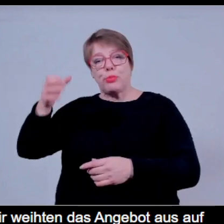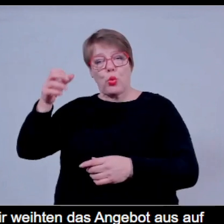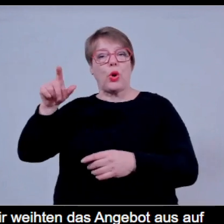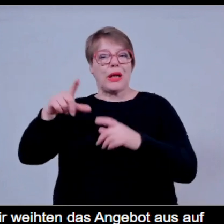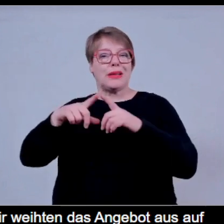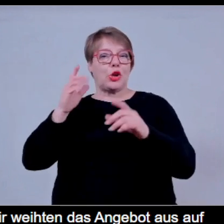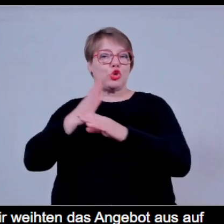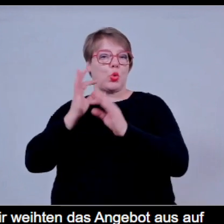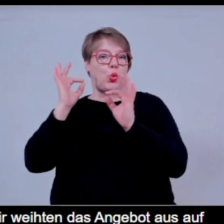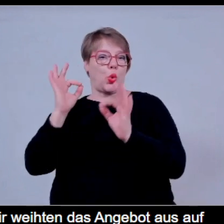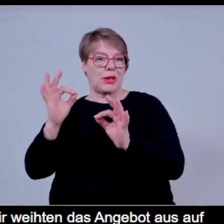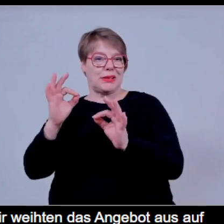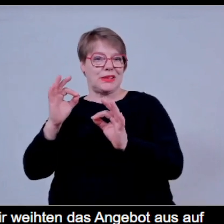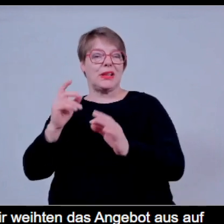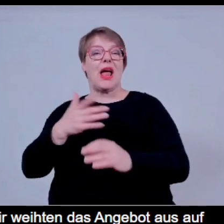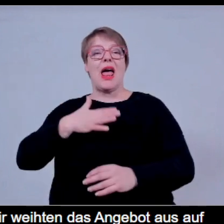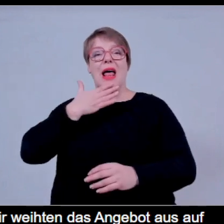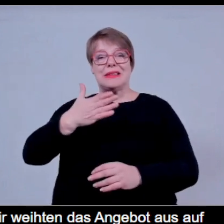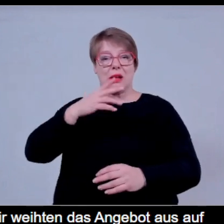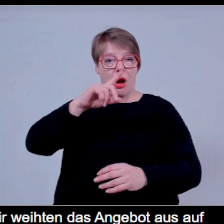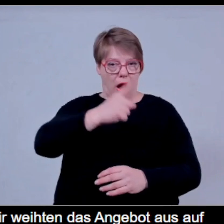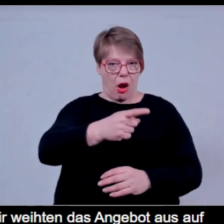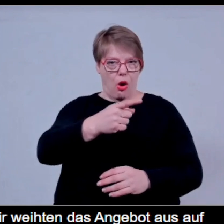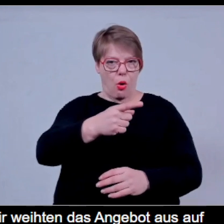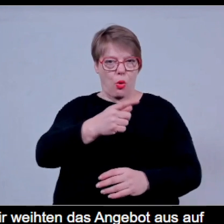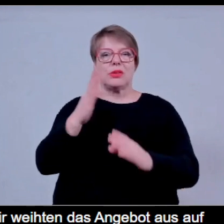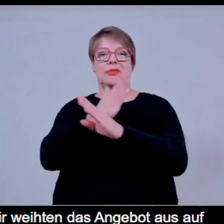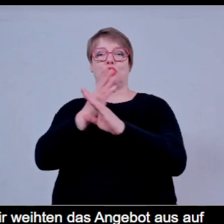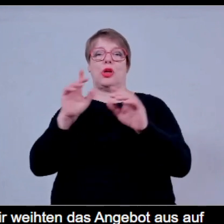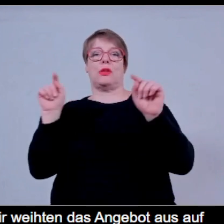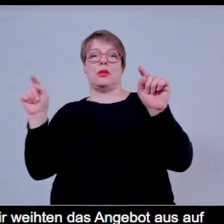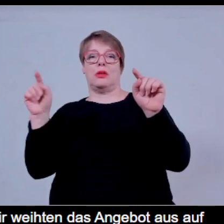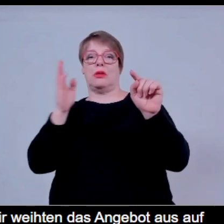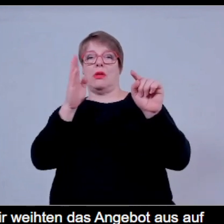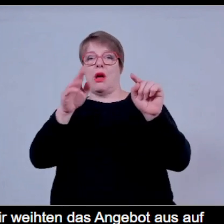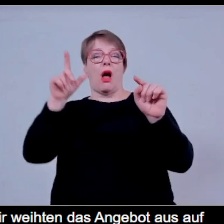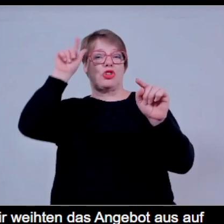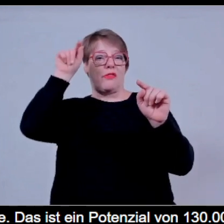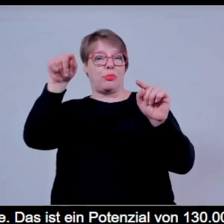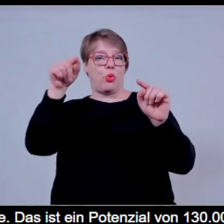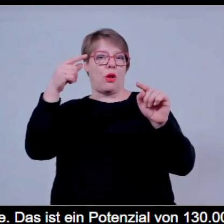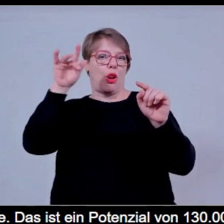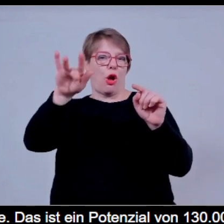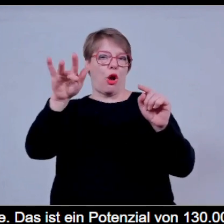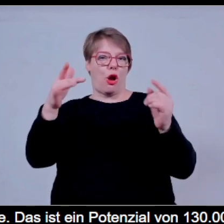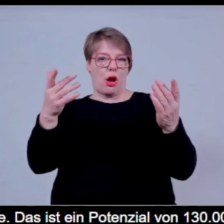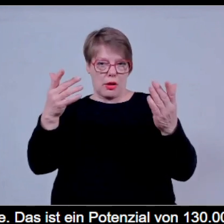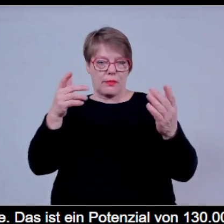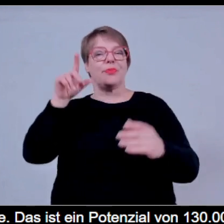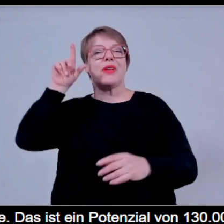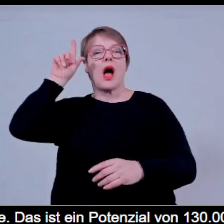je nachdem Baden-Württemberg glaube ich im August, bei uns im September dann eingeführt werden.